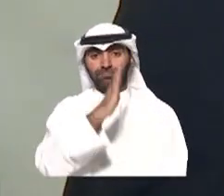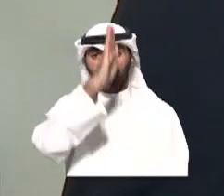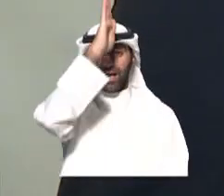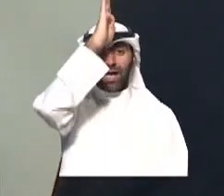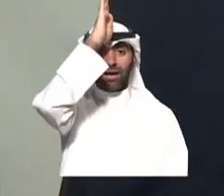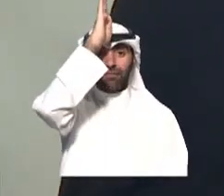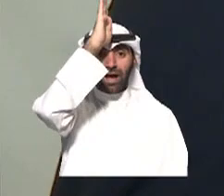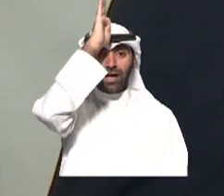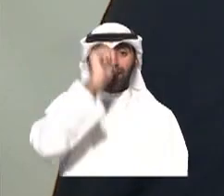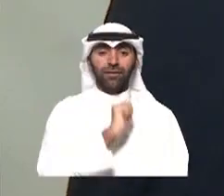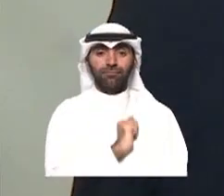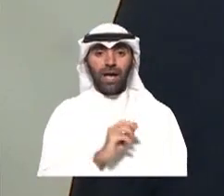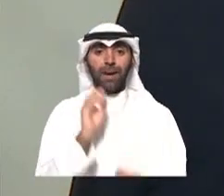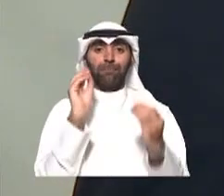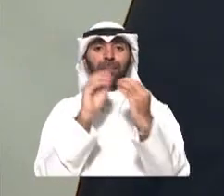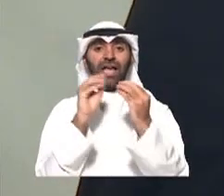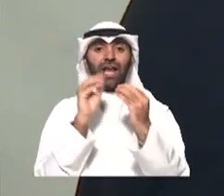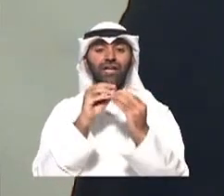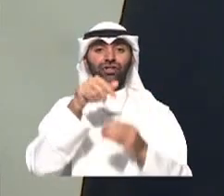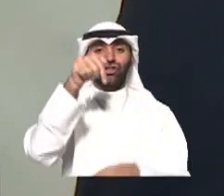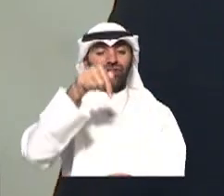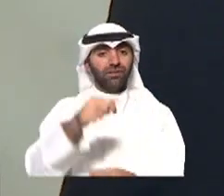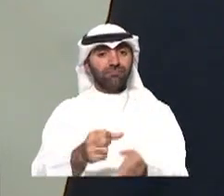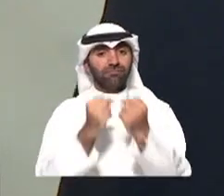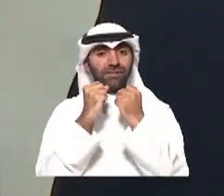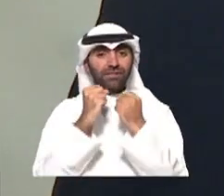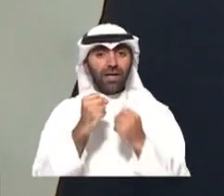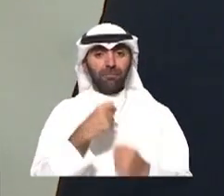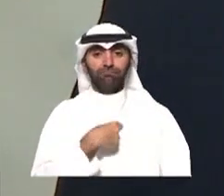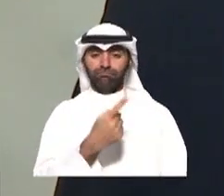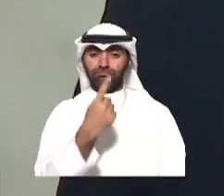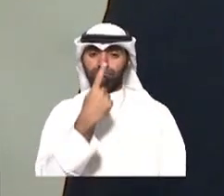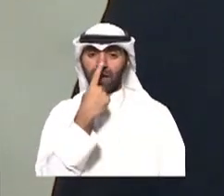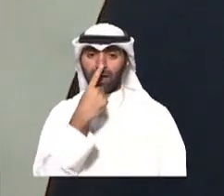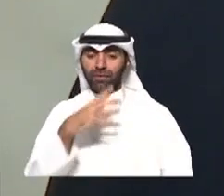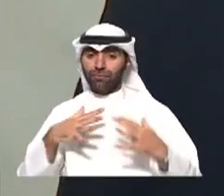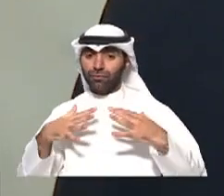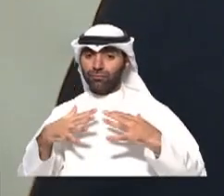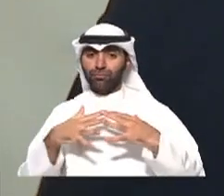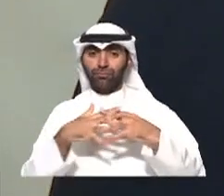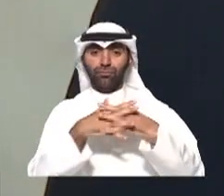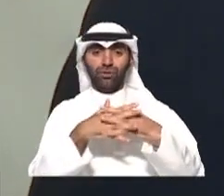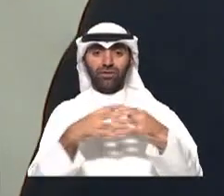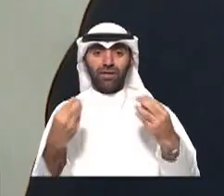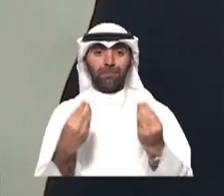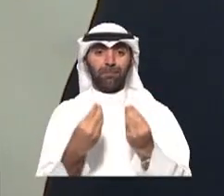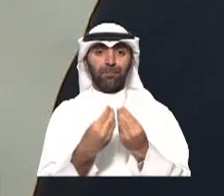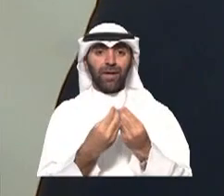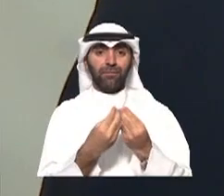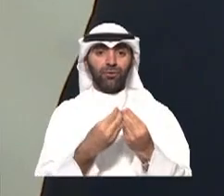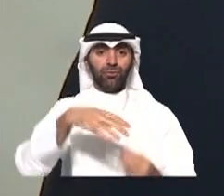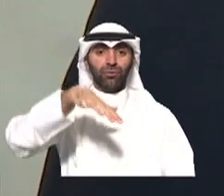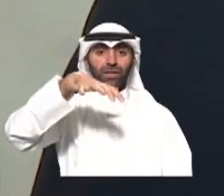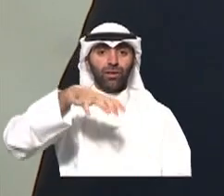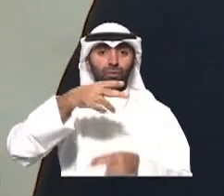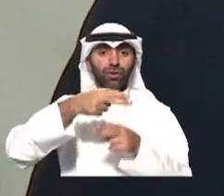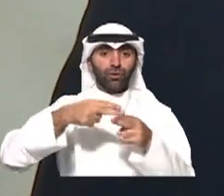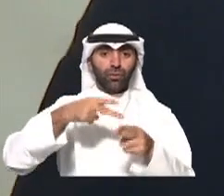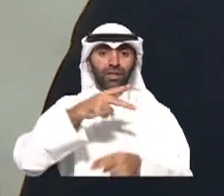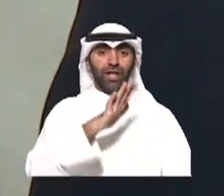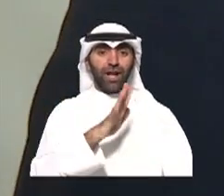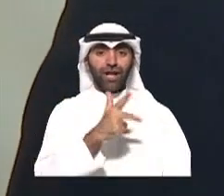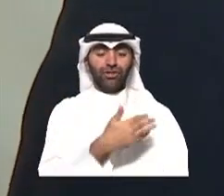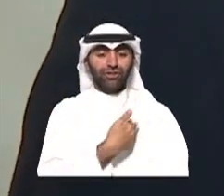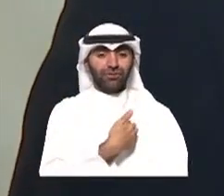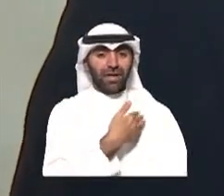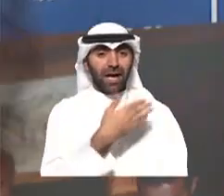توجهاتهم لهول من خلال المفوضية. هن شغلهم ممكن يكون أبعد بكثير من هيك، بس نحن بنشوف أكتر شيء في اهتمام بهذه 3 محلات، وهون بيكون